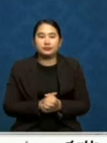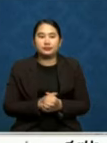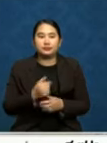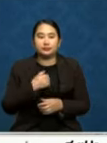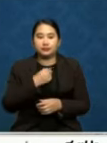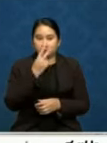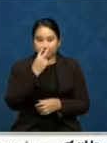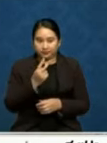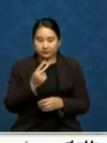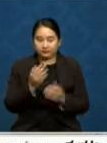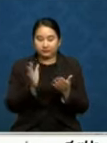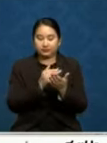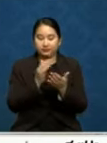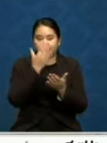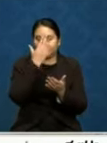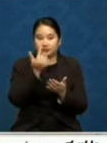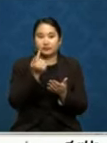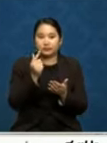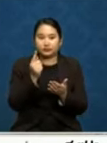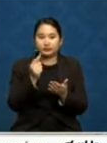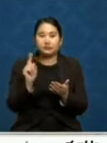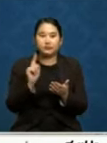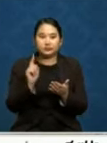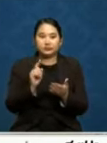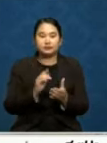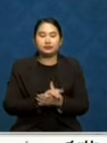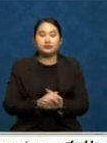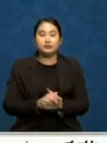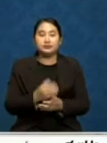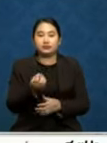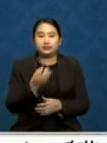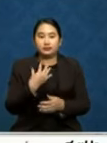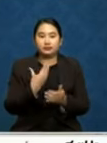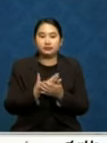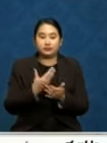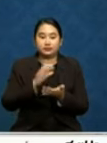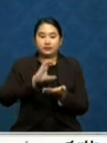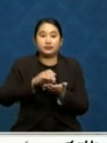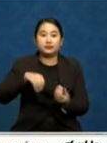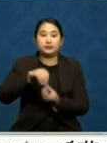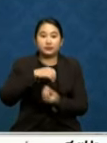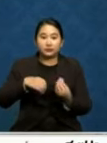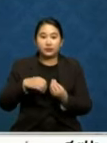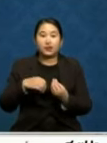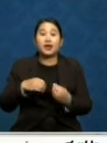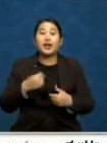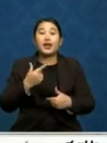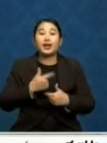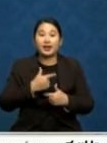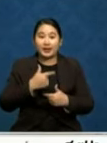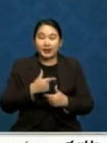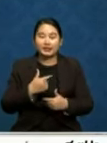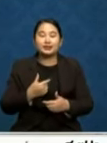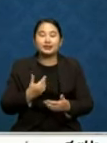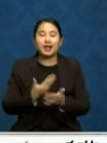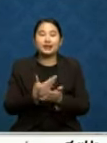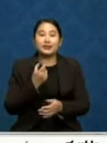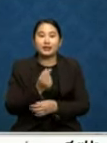ได้ดูในหน้า11ของท่านนะครับท่านบอกว่ามีเงินทุนเลี้ยงชีพจำนวนเนี่ยนะครับที่ต้องจ่ายไปเนี่ย